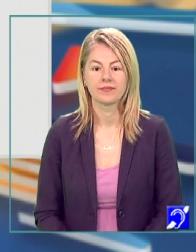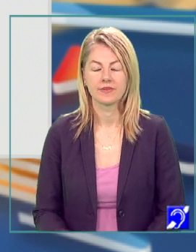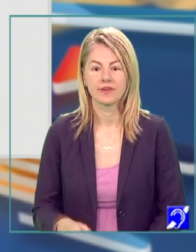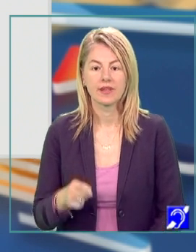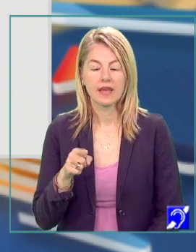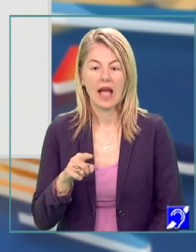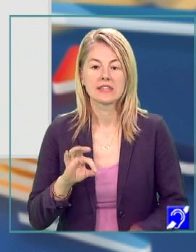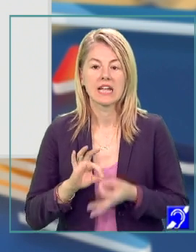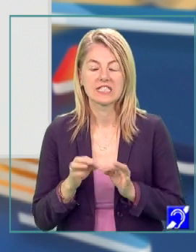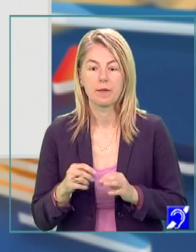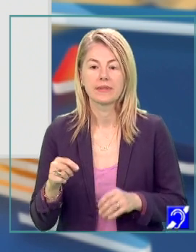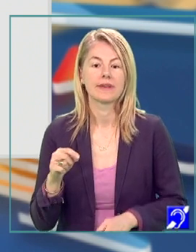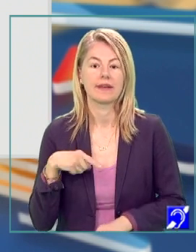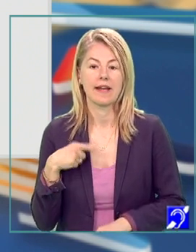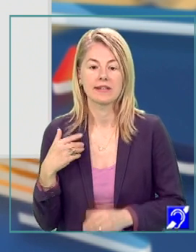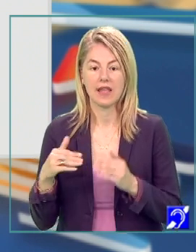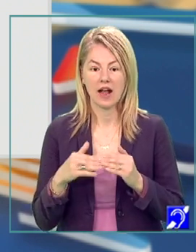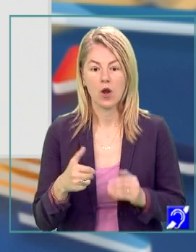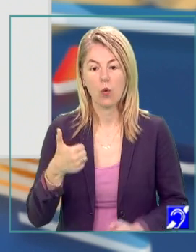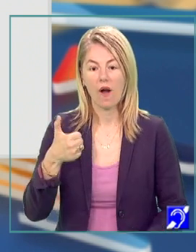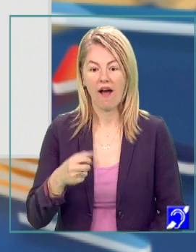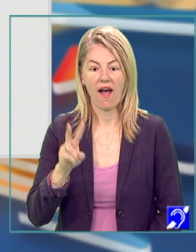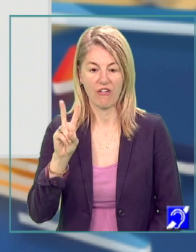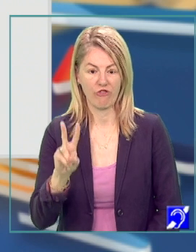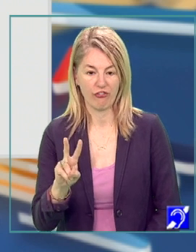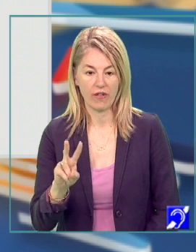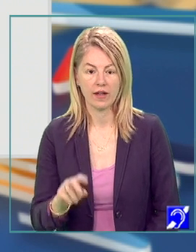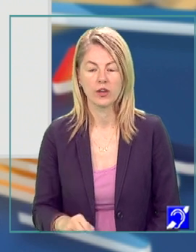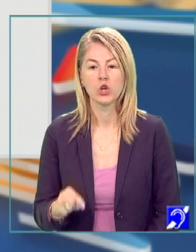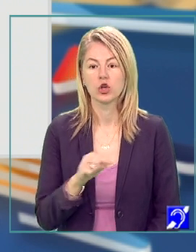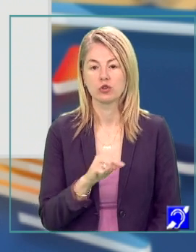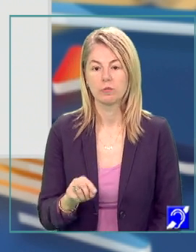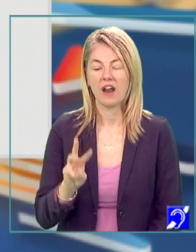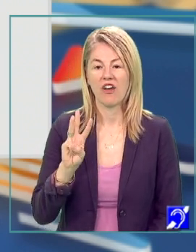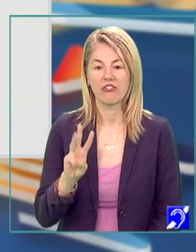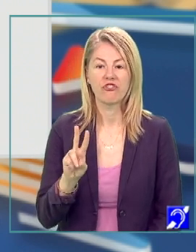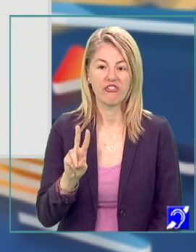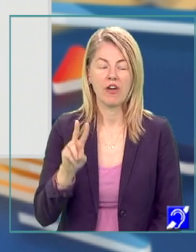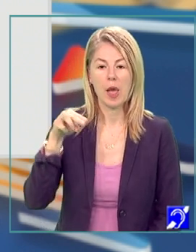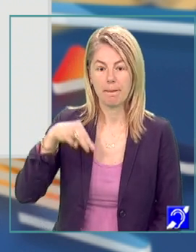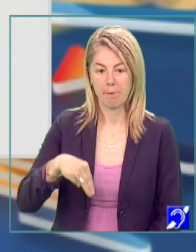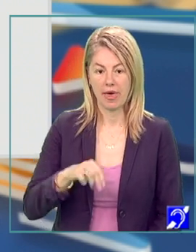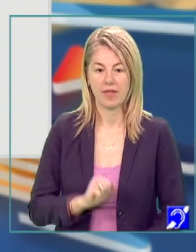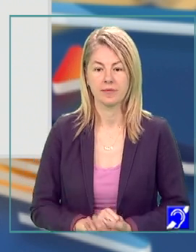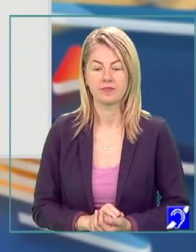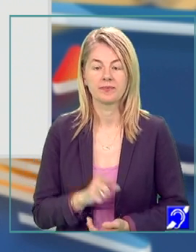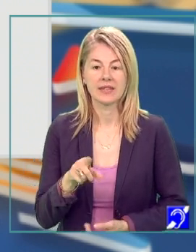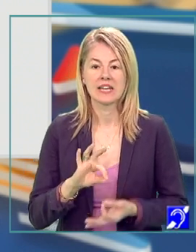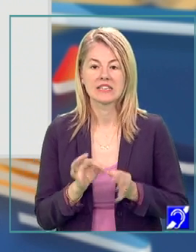lui AMV va fi egală cu AV supra